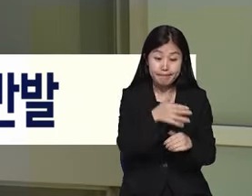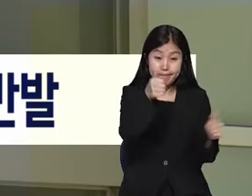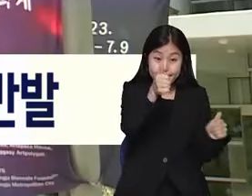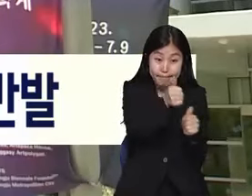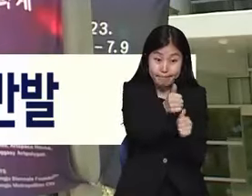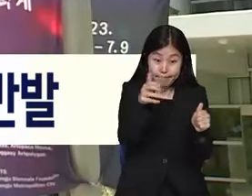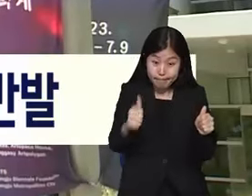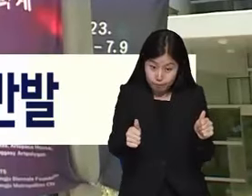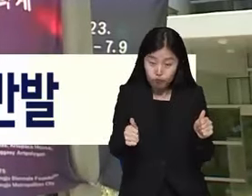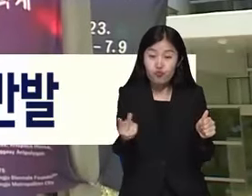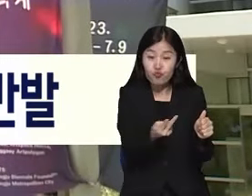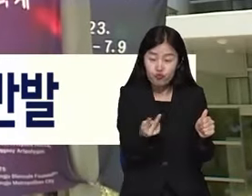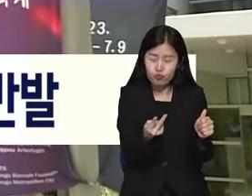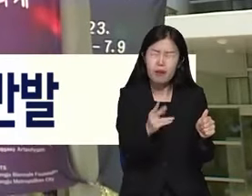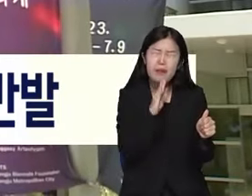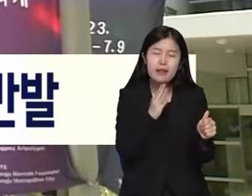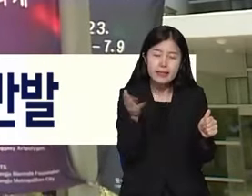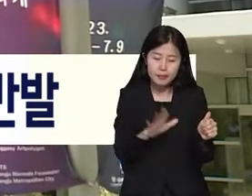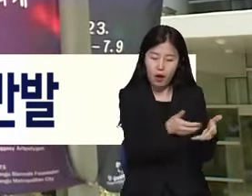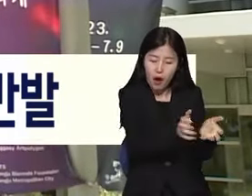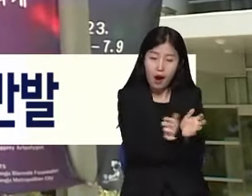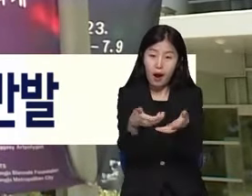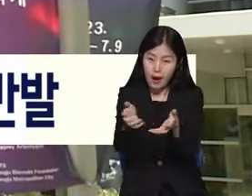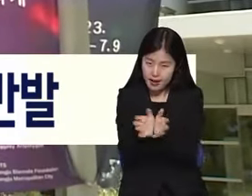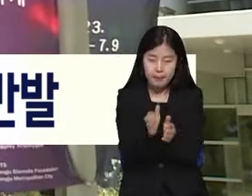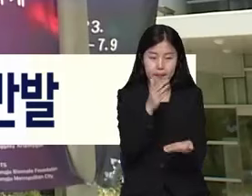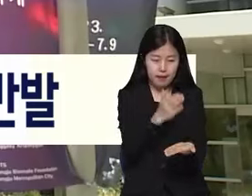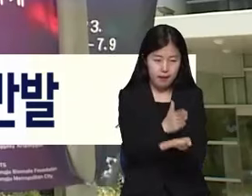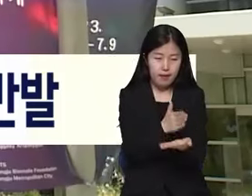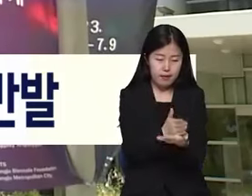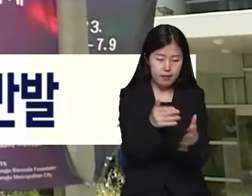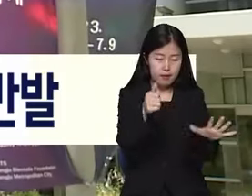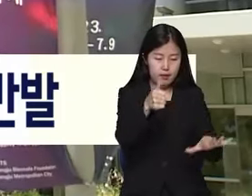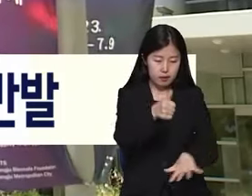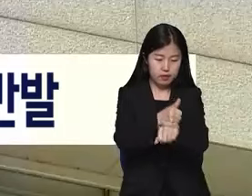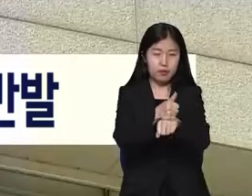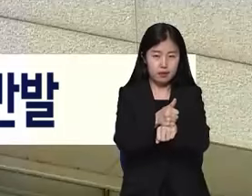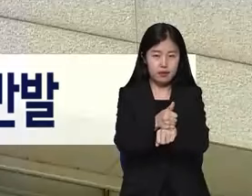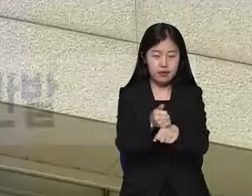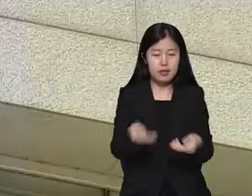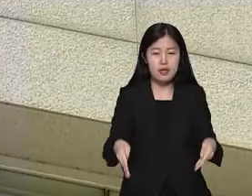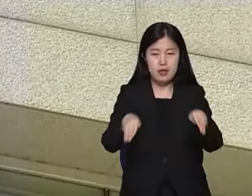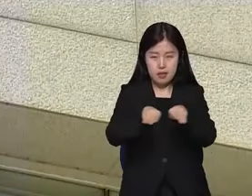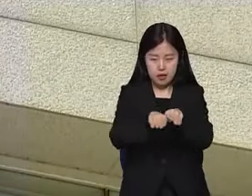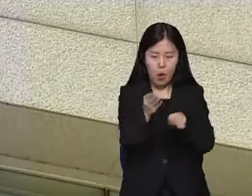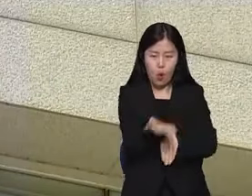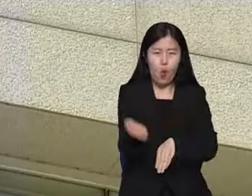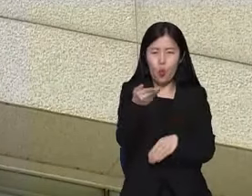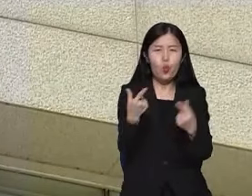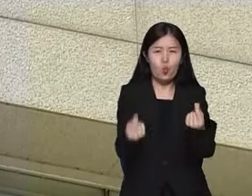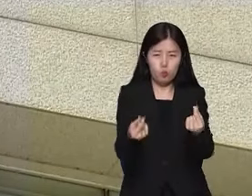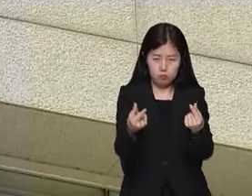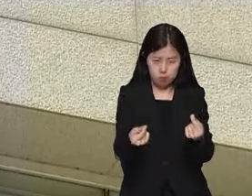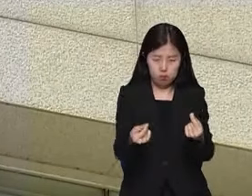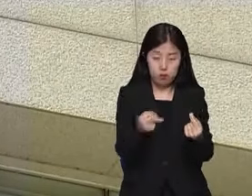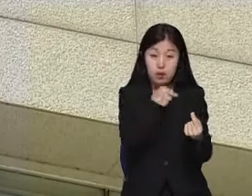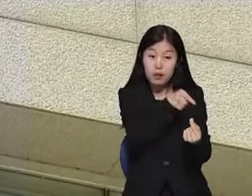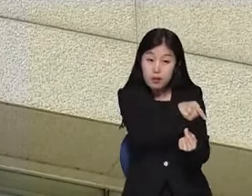교육과 청년정책을 아우르는 국장급 교육청년국으로 격상한 것이며 청년정책과의 규모는